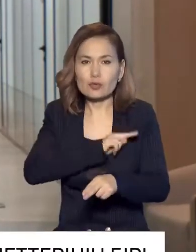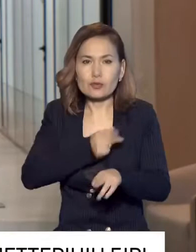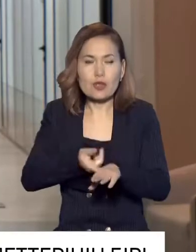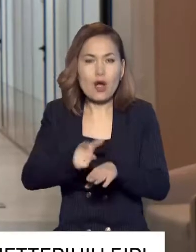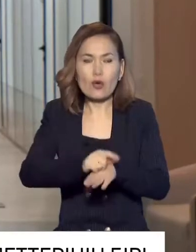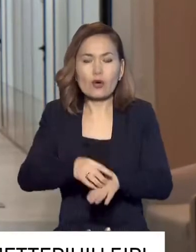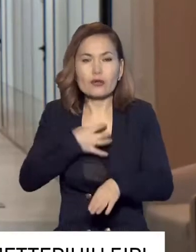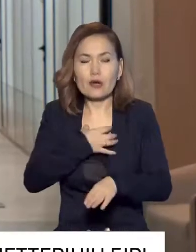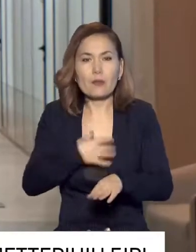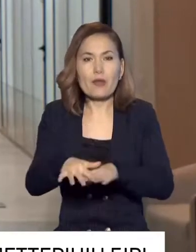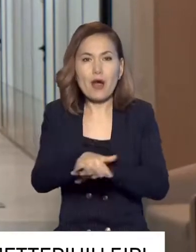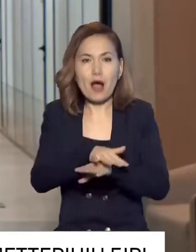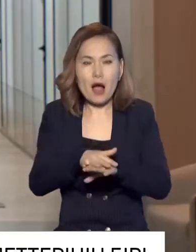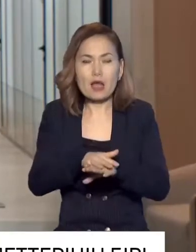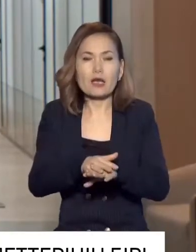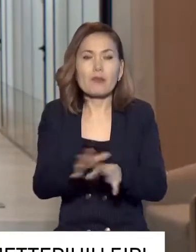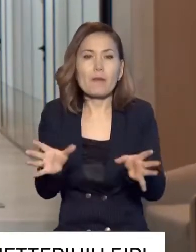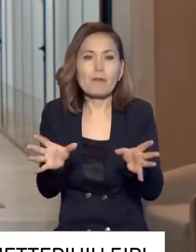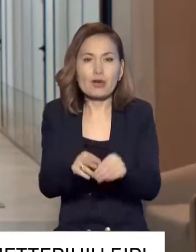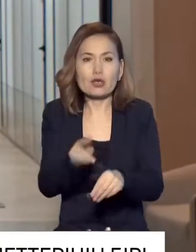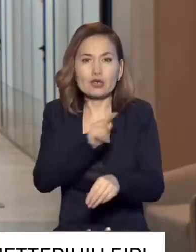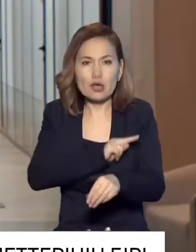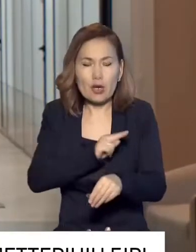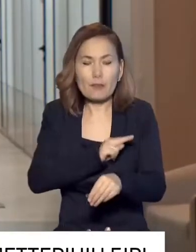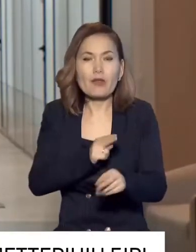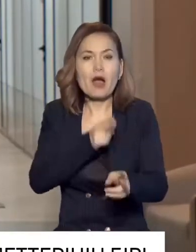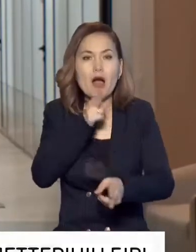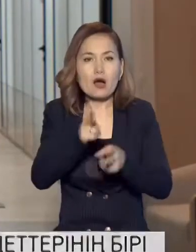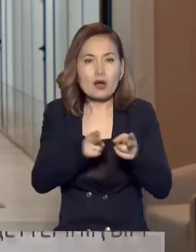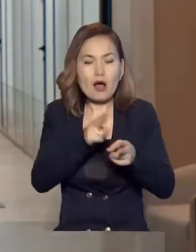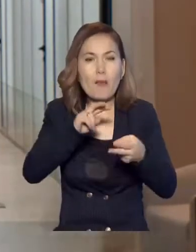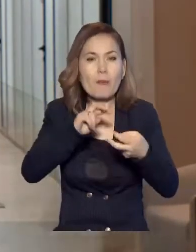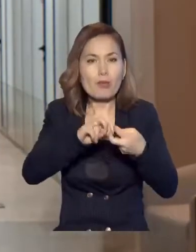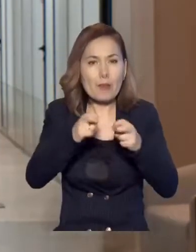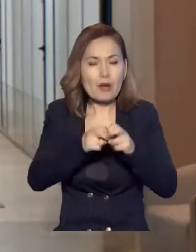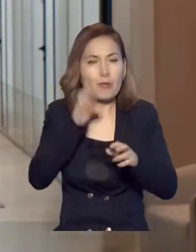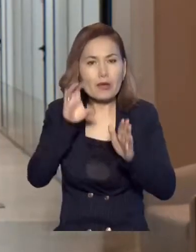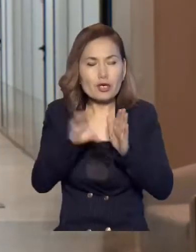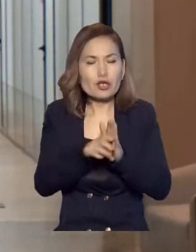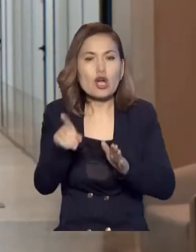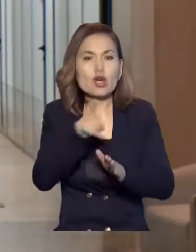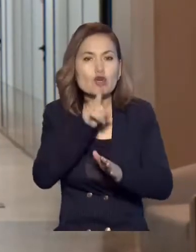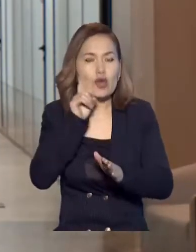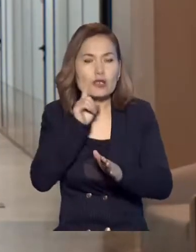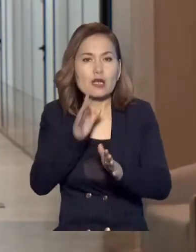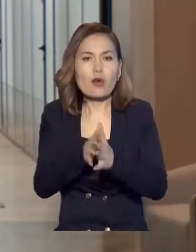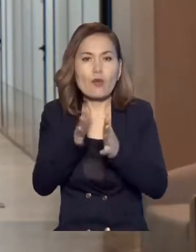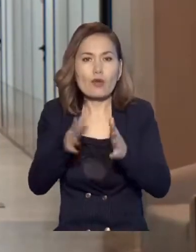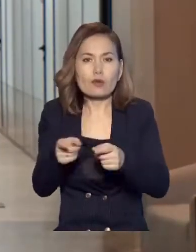мәселе. Халықпен жұмыс істей алатын, мұң мұқтажын тыңдайтын екі ортада көпір болатын жастарды көбірек тартуымыз керек.